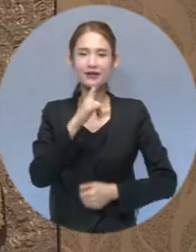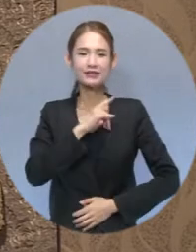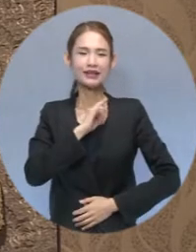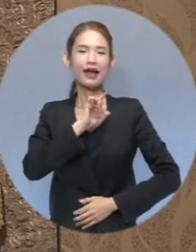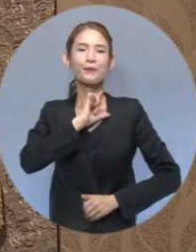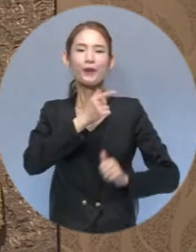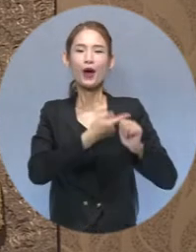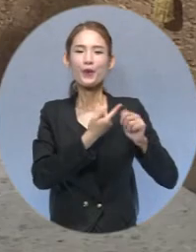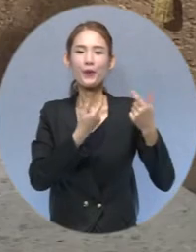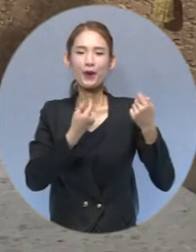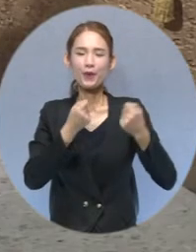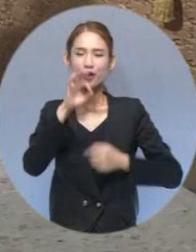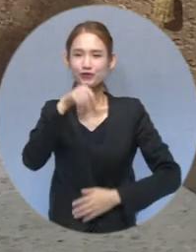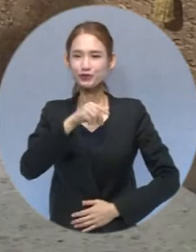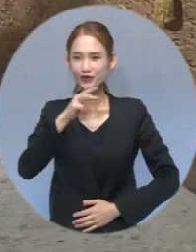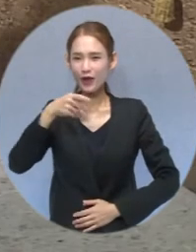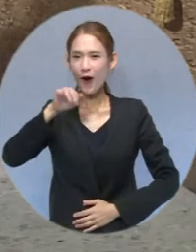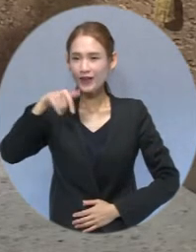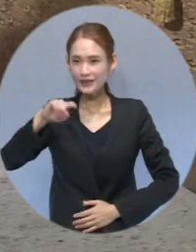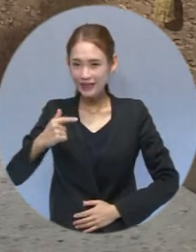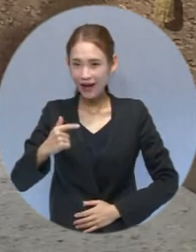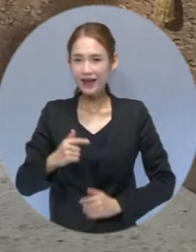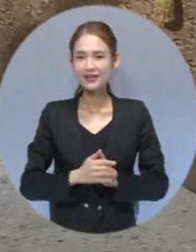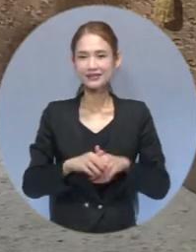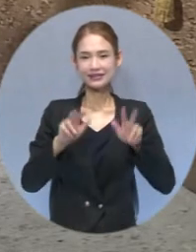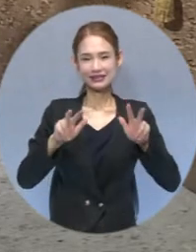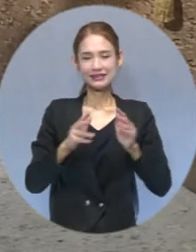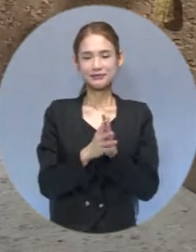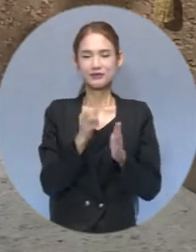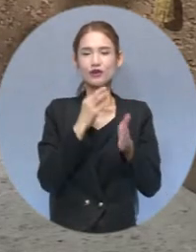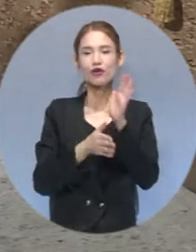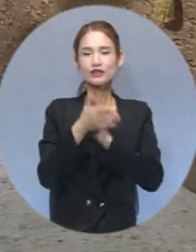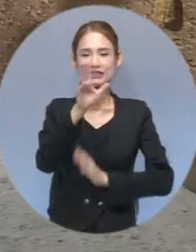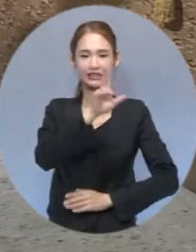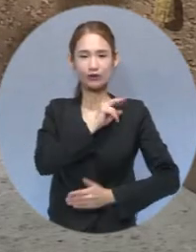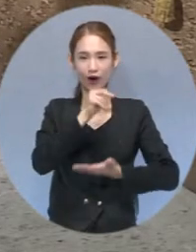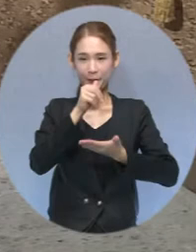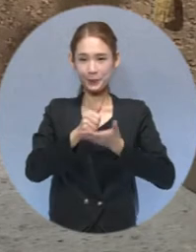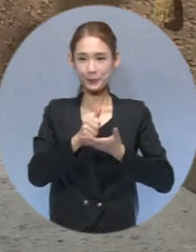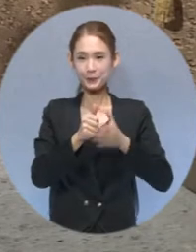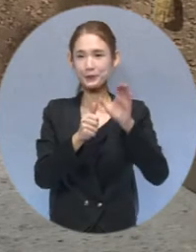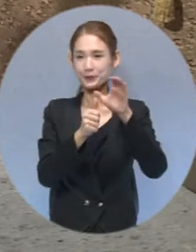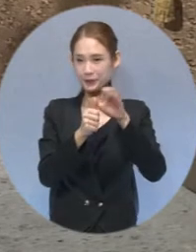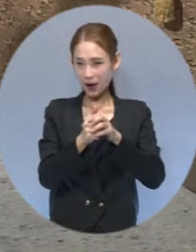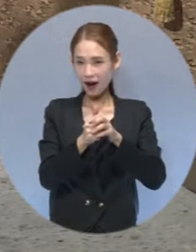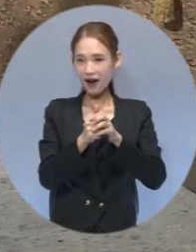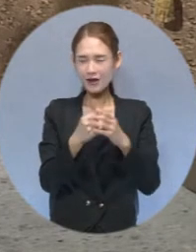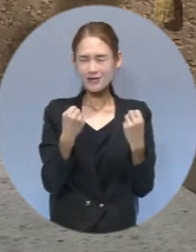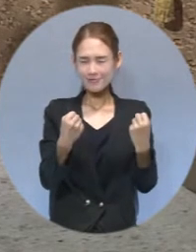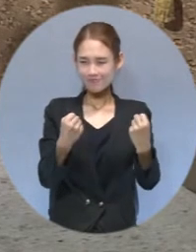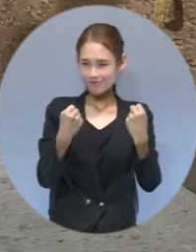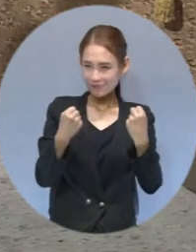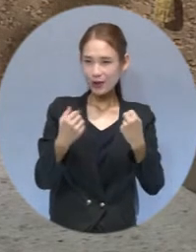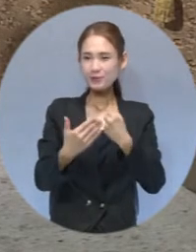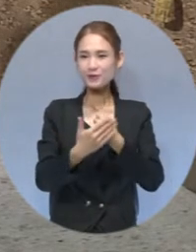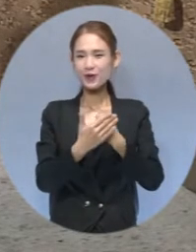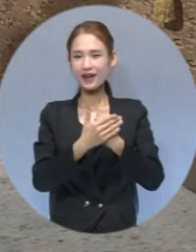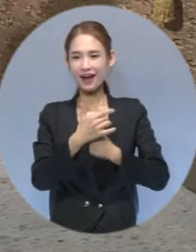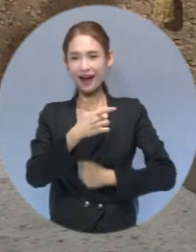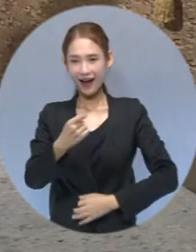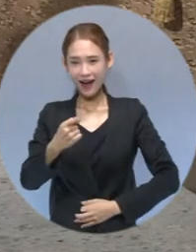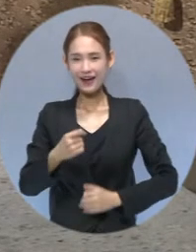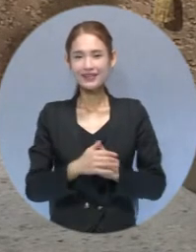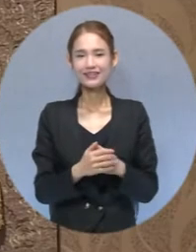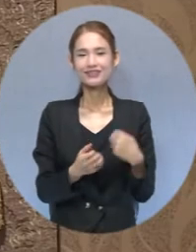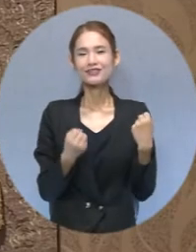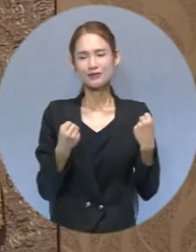우렁찬이었습니다. 근데 지금 이제 시의원직을 하시면서 이런 우렁찬 기운이 좀 도움이 되실 것 같은데요? 많이